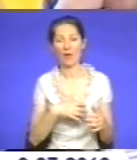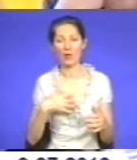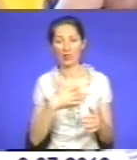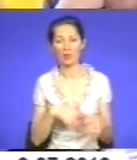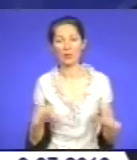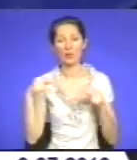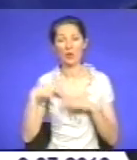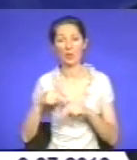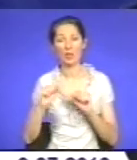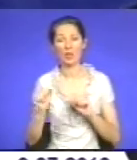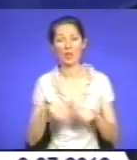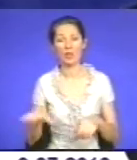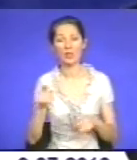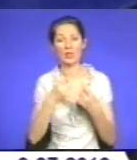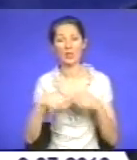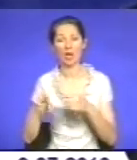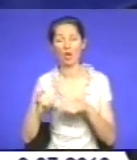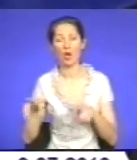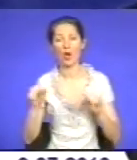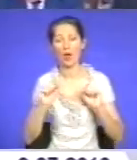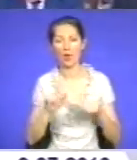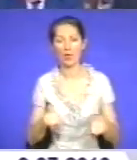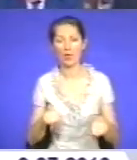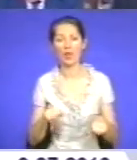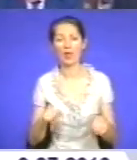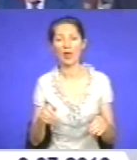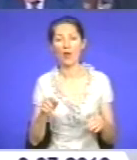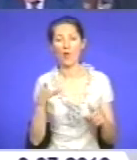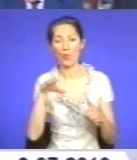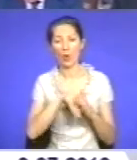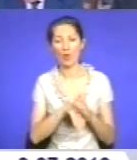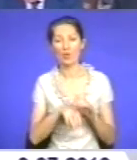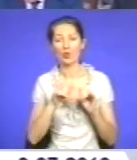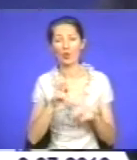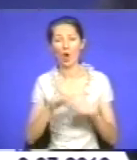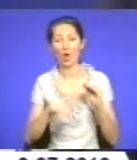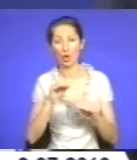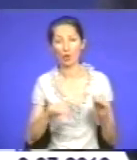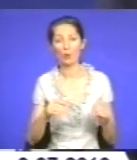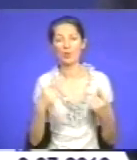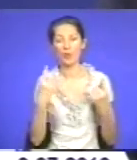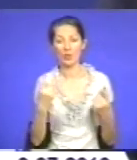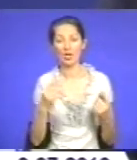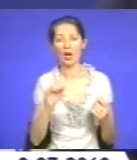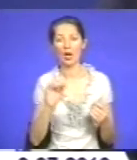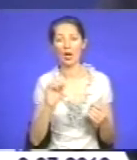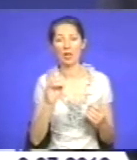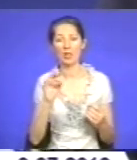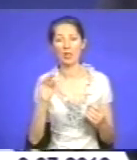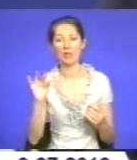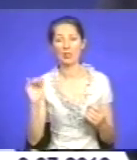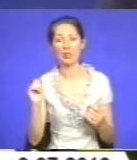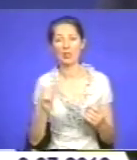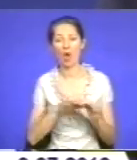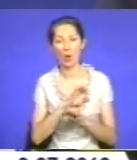влади в розробці і запровадженні великих інвестиційних проєктів, які сприяли б розвитку країни. І тому без зваженої